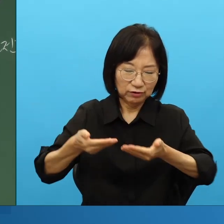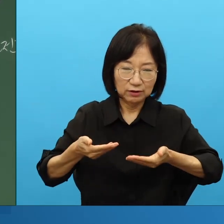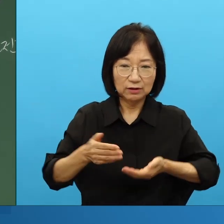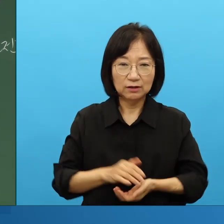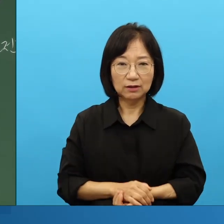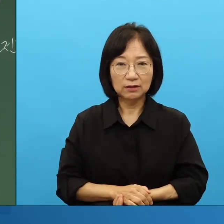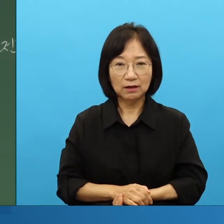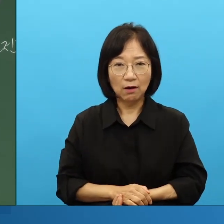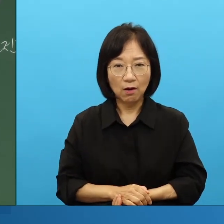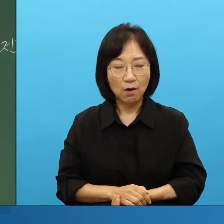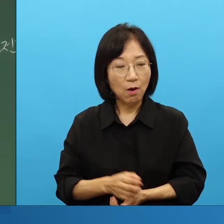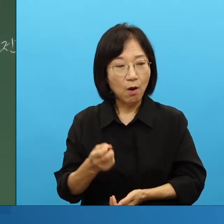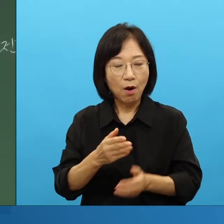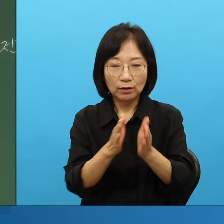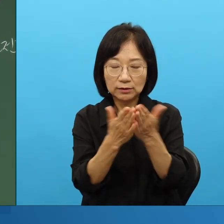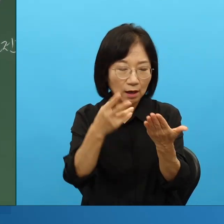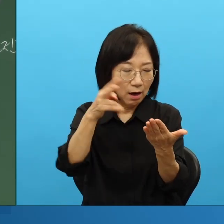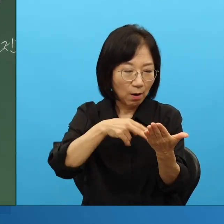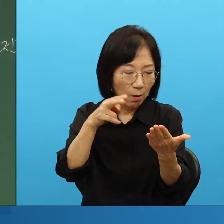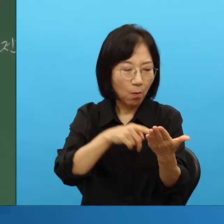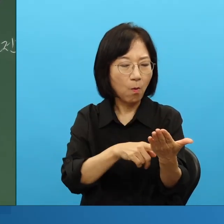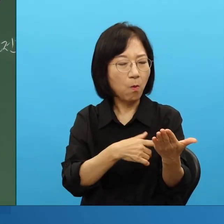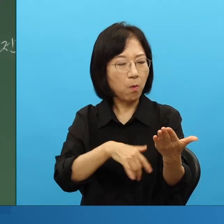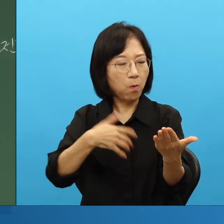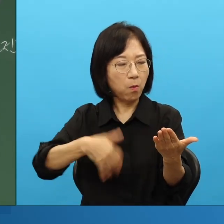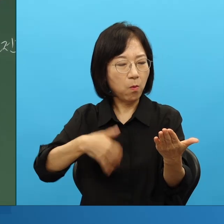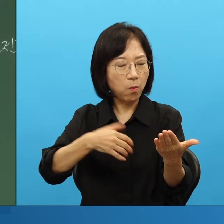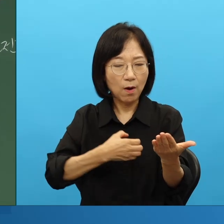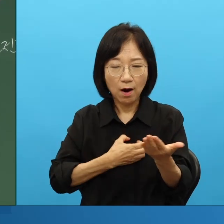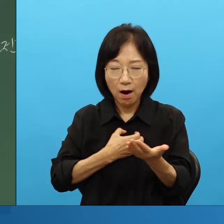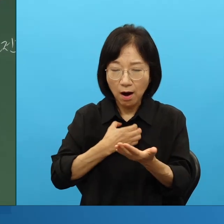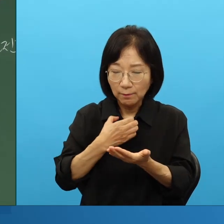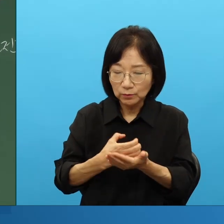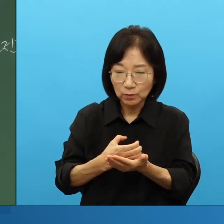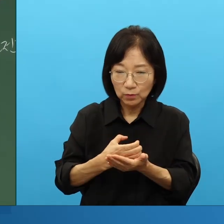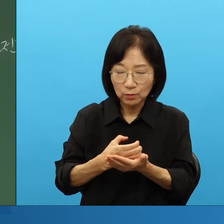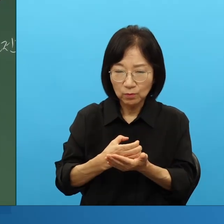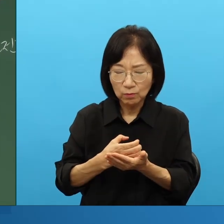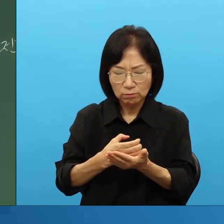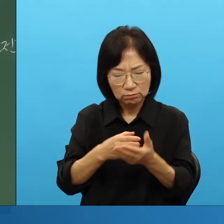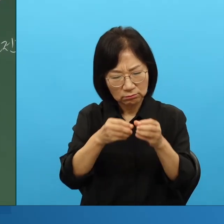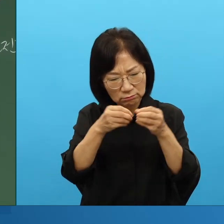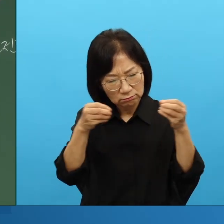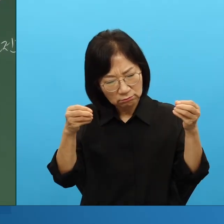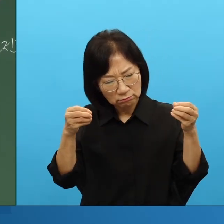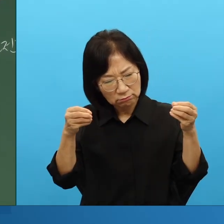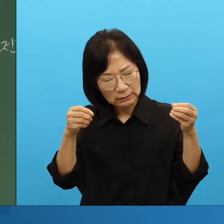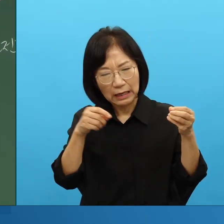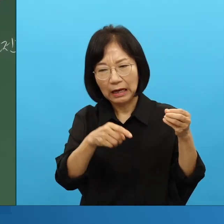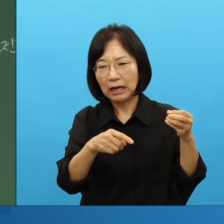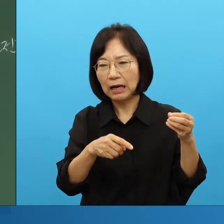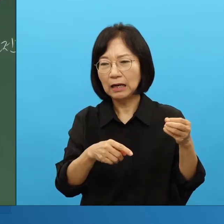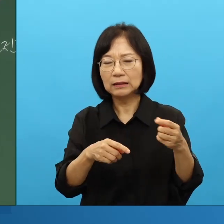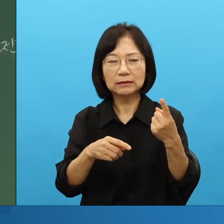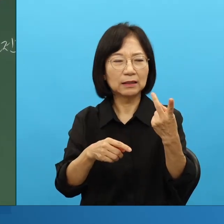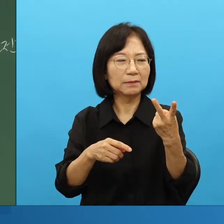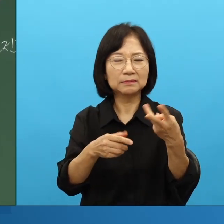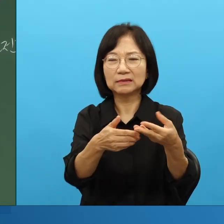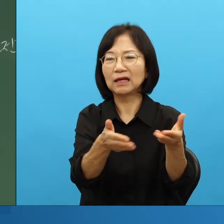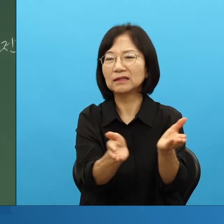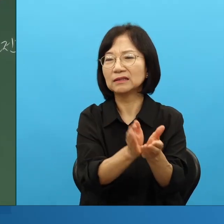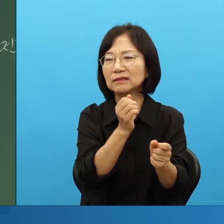而且最畅销的书籍全部都是三个组织。 너무 마음에 드는 말을 많이 했기 때문에. 他们说的话非常迷惑人心。 책들 보면요. 제목부터 벌써 다릅니다.